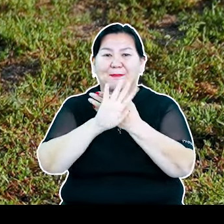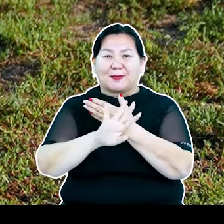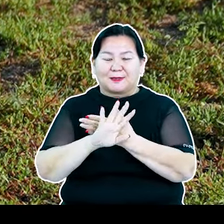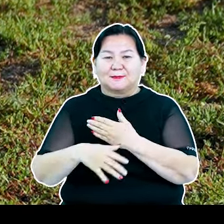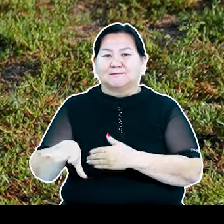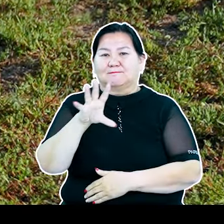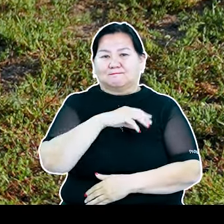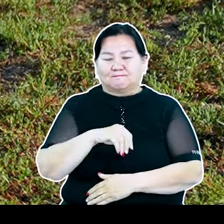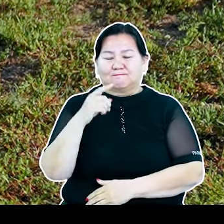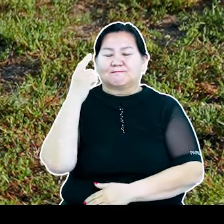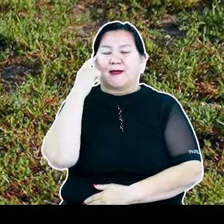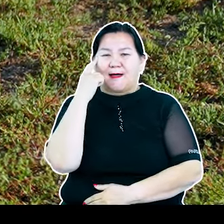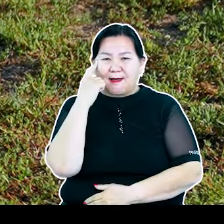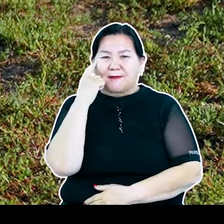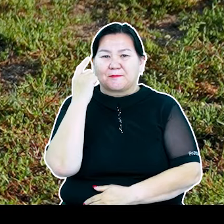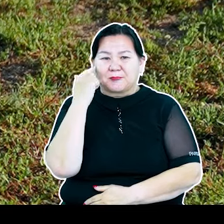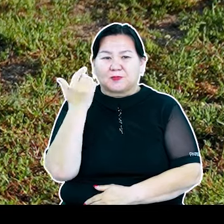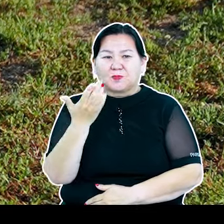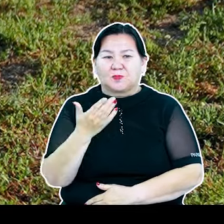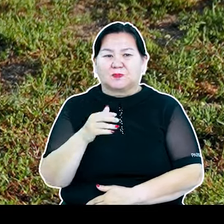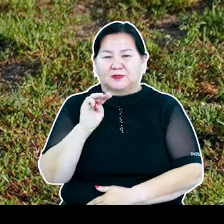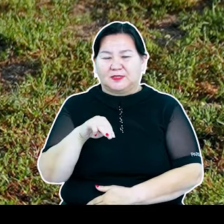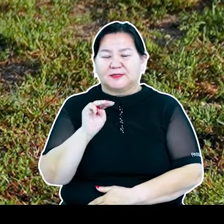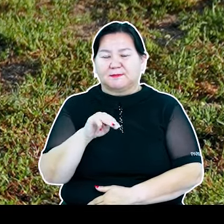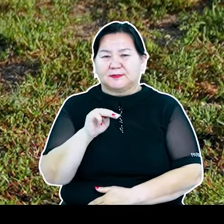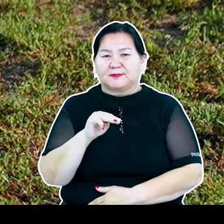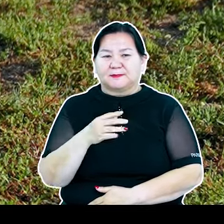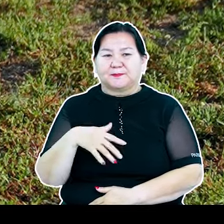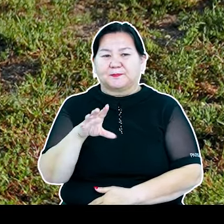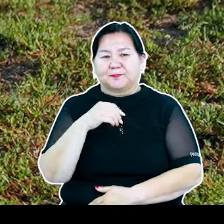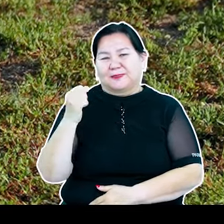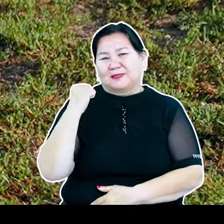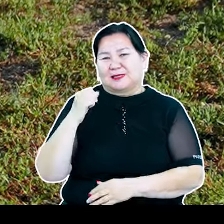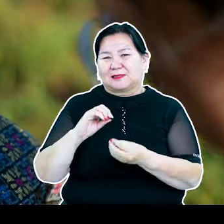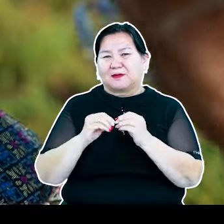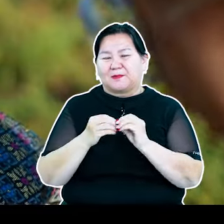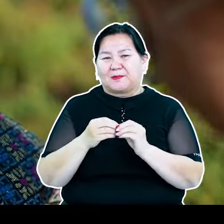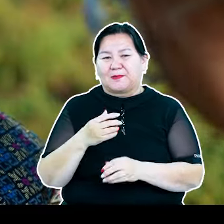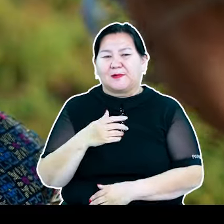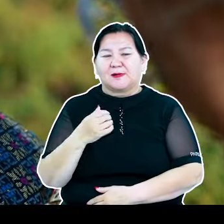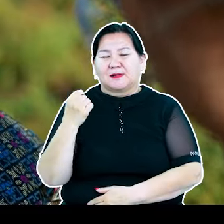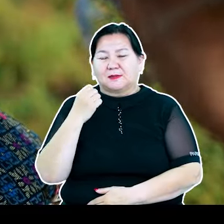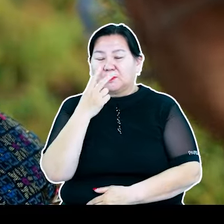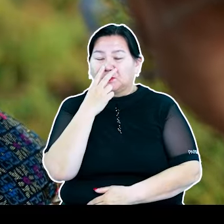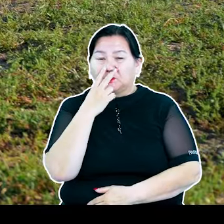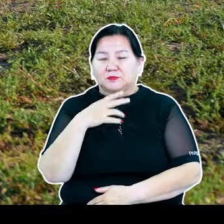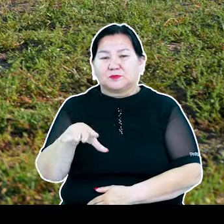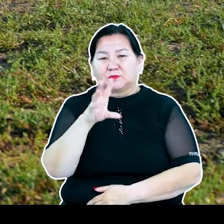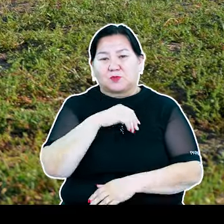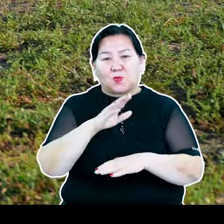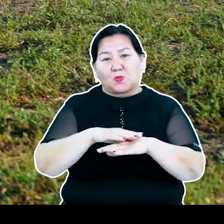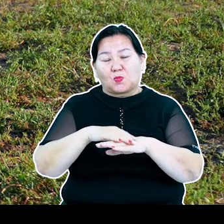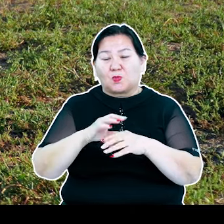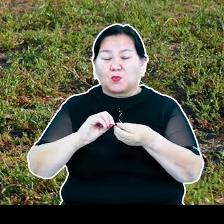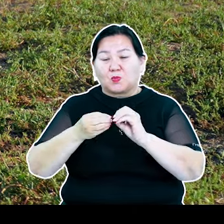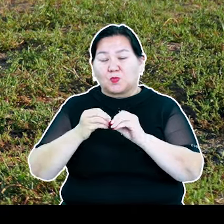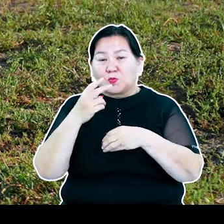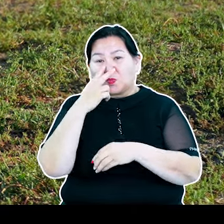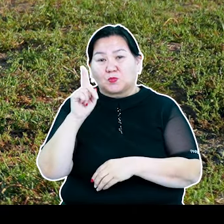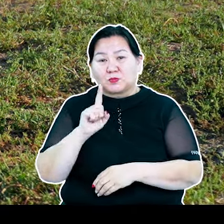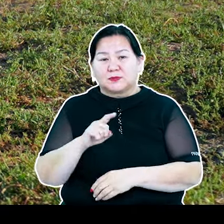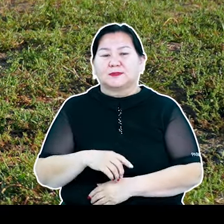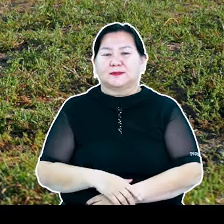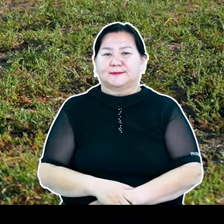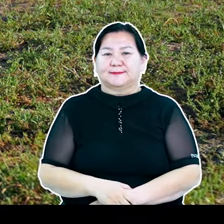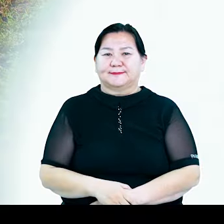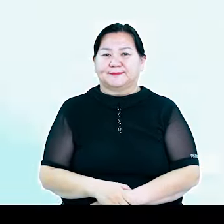хамгаалж бид бүгдийг үндний усаараа тэтгэнэ. Тийм үү? Тийм шүү. Гэхдээ төлөж чадах юм болов уу? Мэдхгүй ээ. Ямар ч ач бүгдээрээ оролдоод үздэгээ.